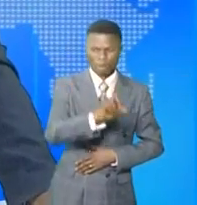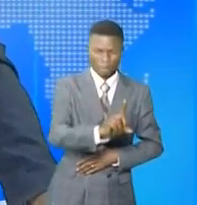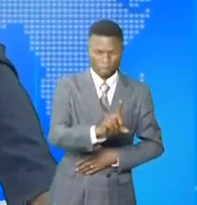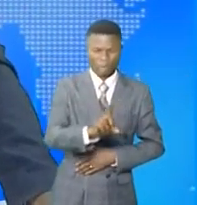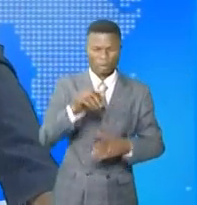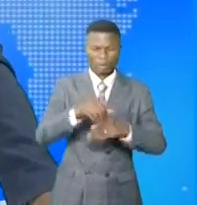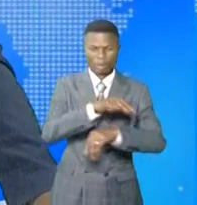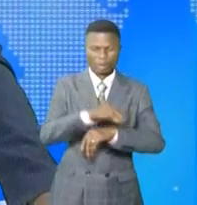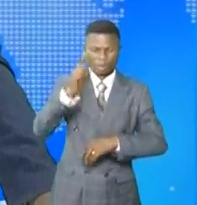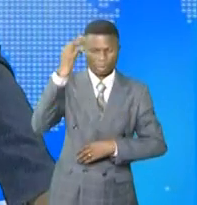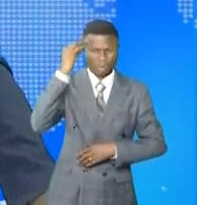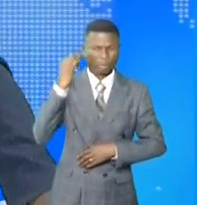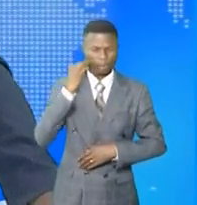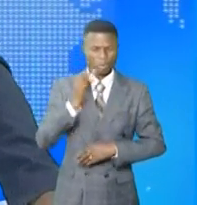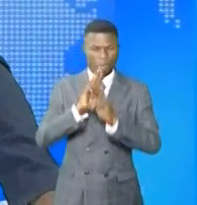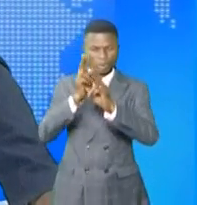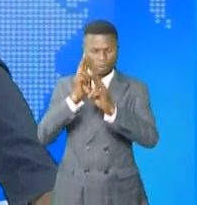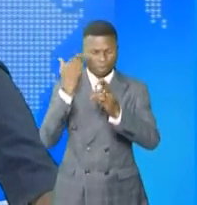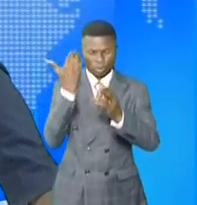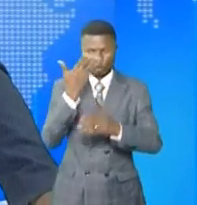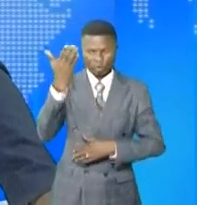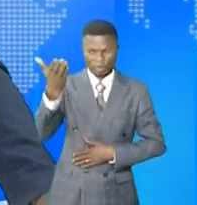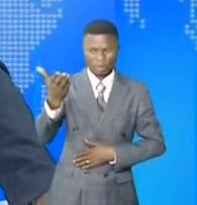Kabila Ilunga. Le point avec Patty Tondouan.